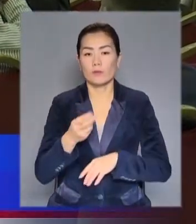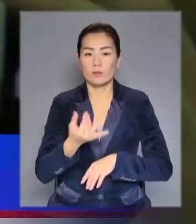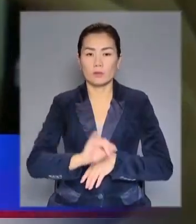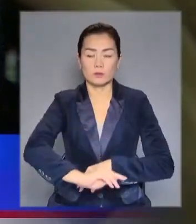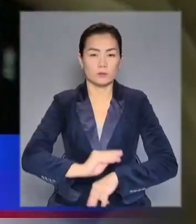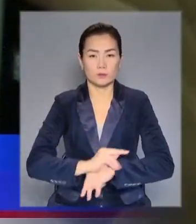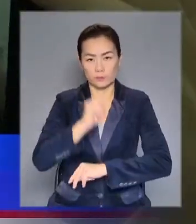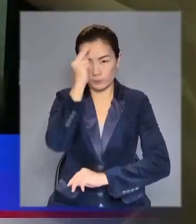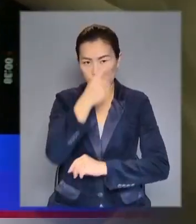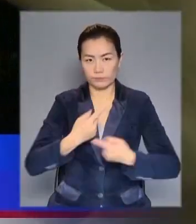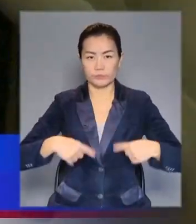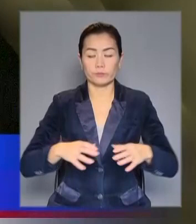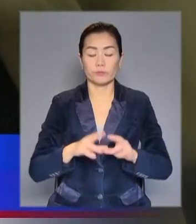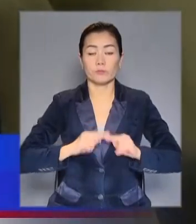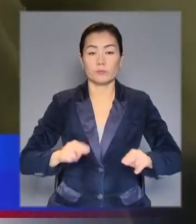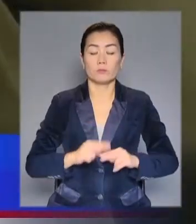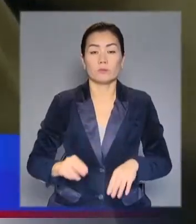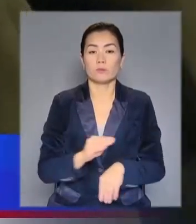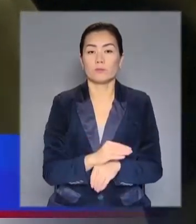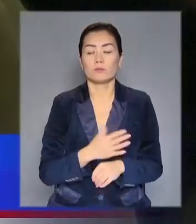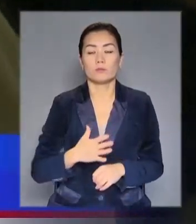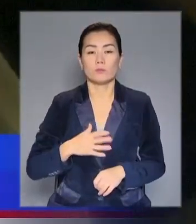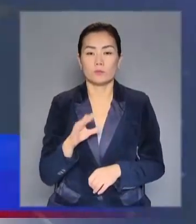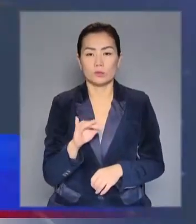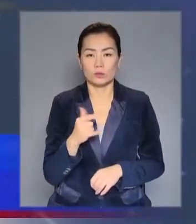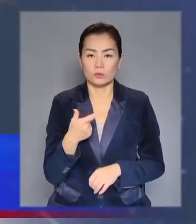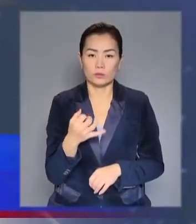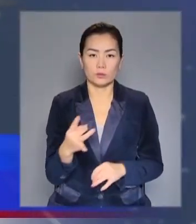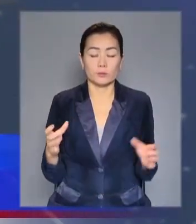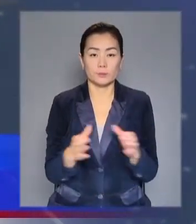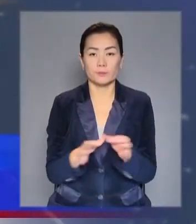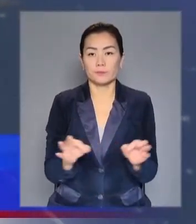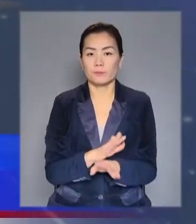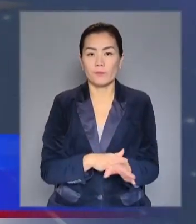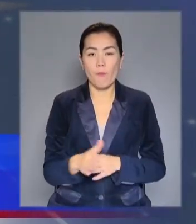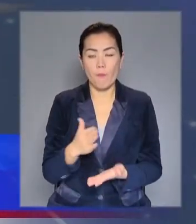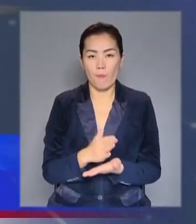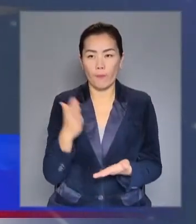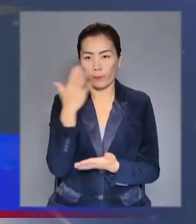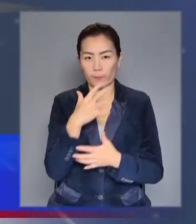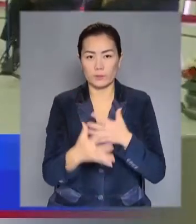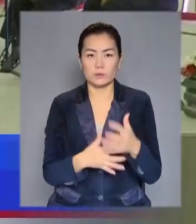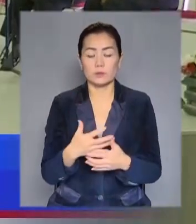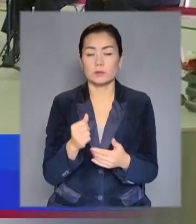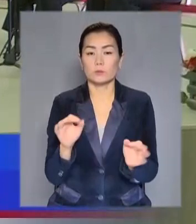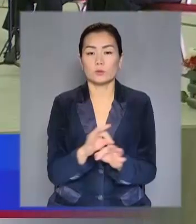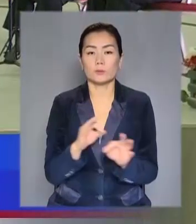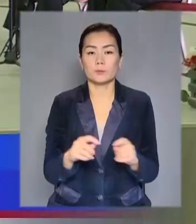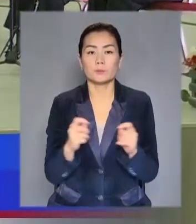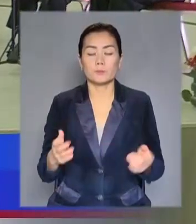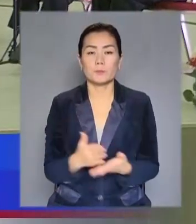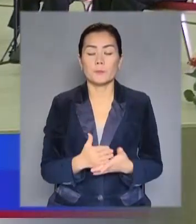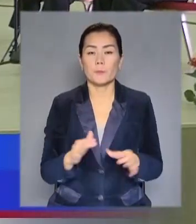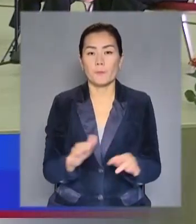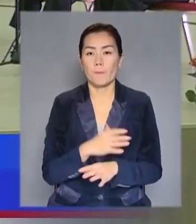ауданы қосымша білім беру ұйымдары педагогтерінен құрылған жігер вокалды инструменталды ансамблінің орындауында кино әлемінен саундтрек ұсынылды.